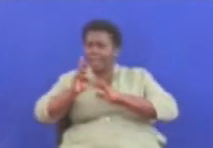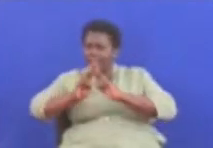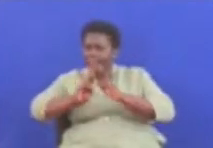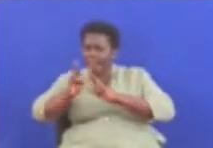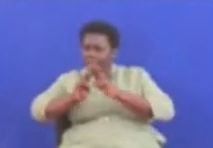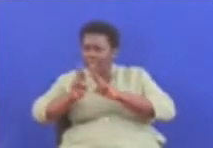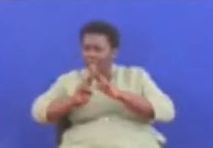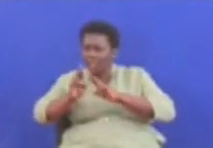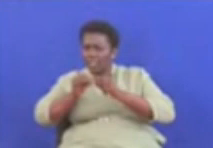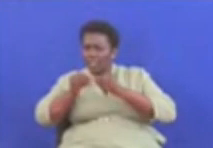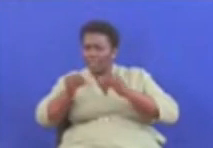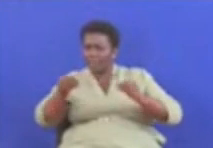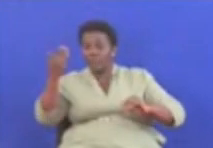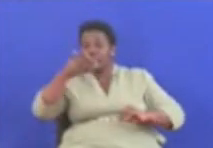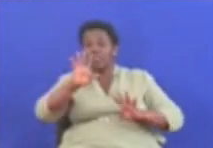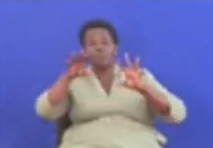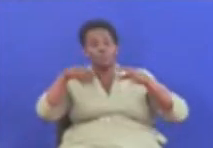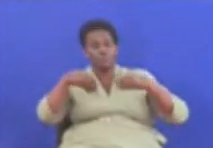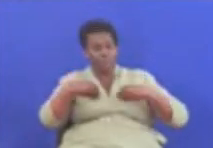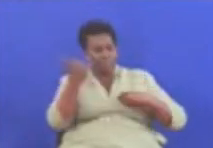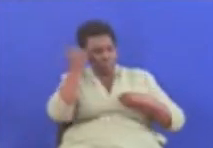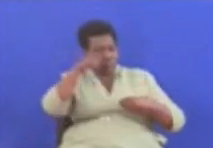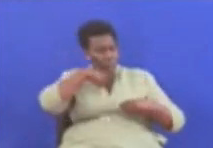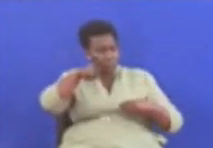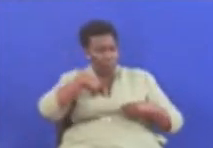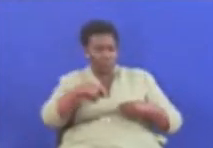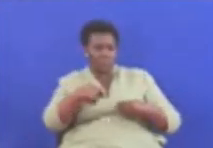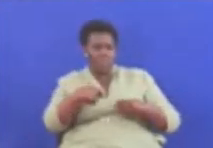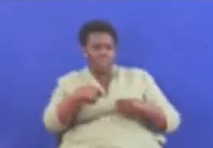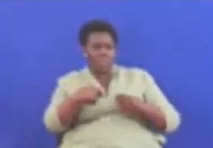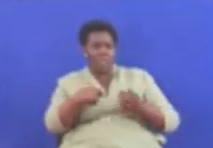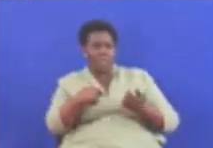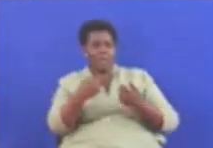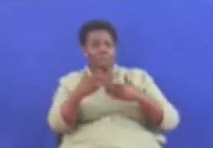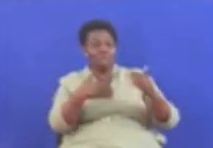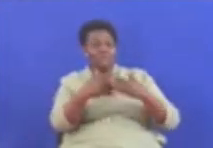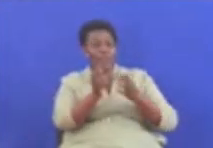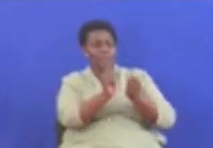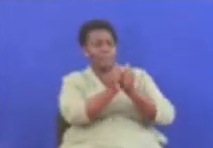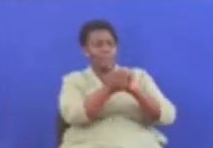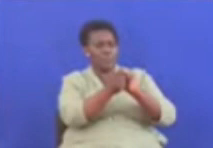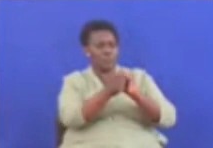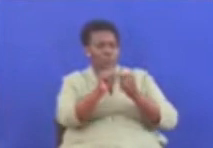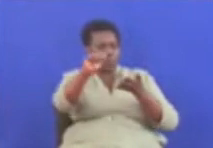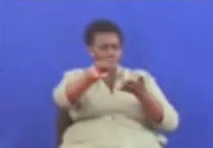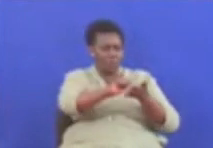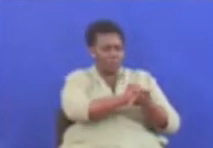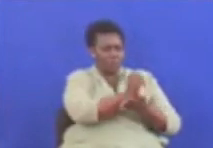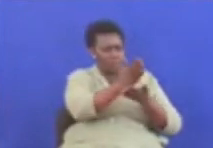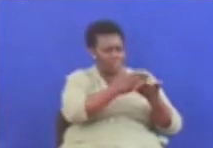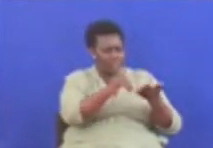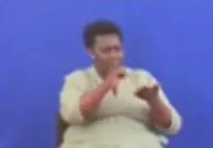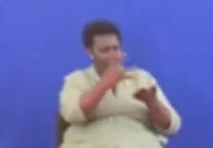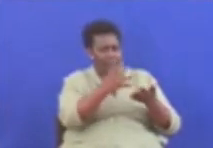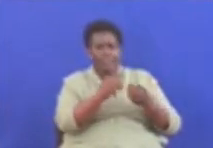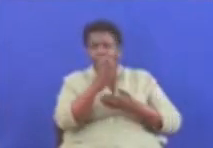hayo, serikali ilikubali ushauri wa kamati na kuleta marekebisho kwa kufuta sehemu ya 4 na